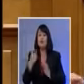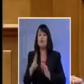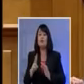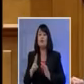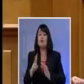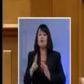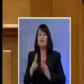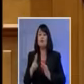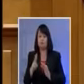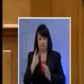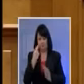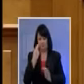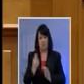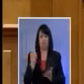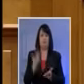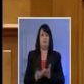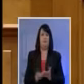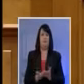να την επιβεβαιώσετε.